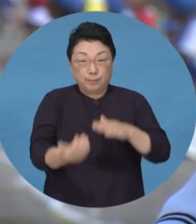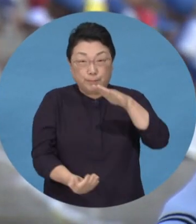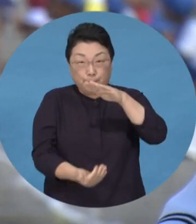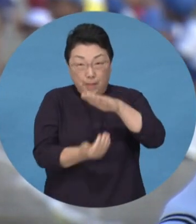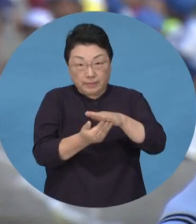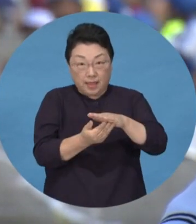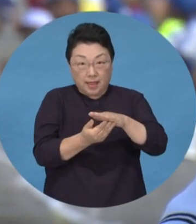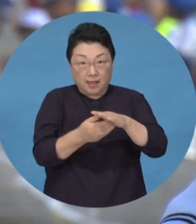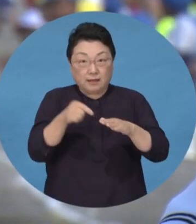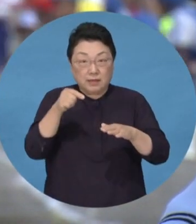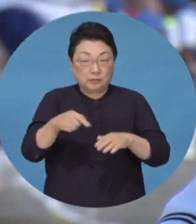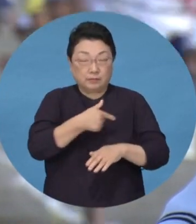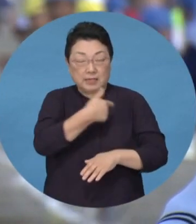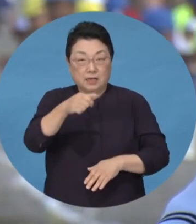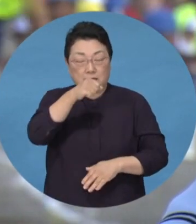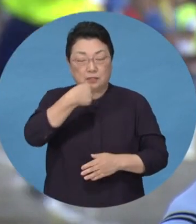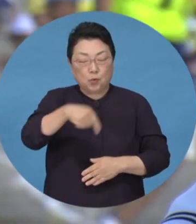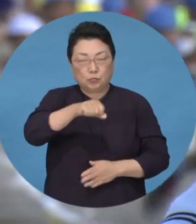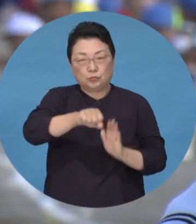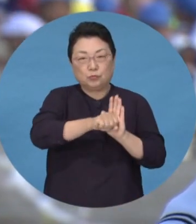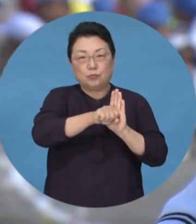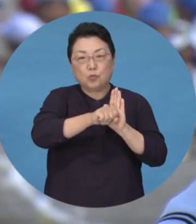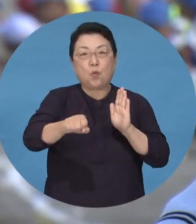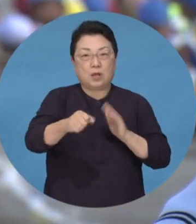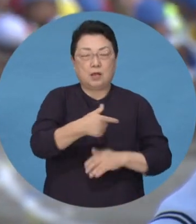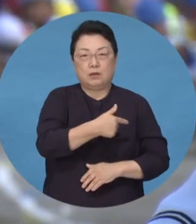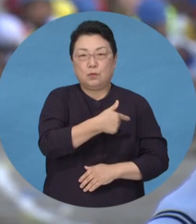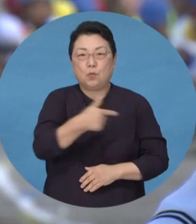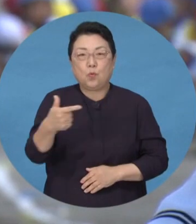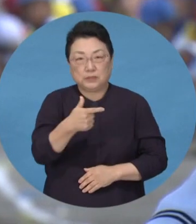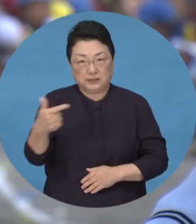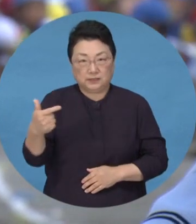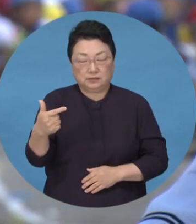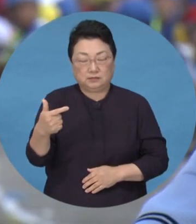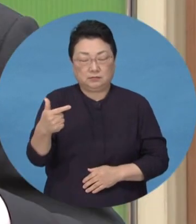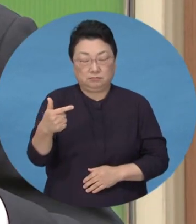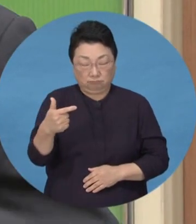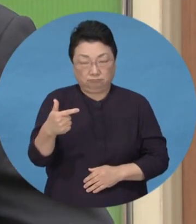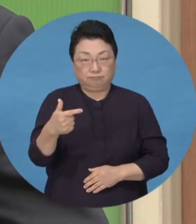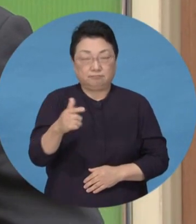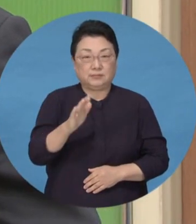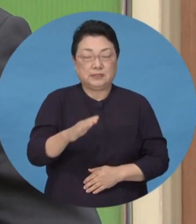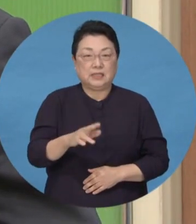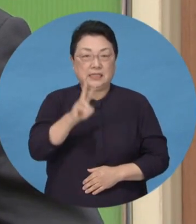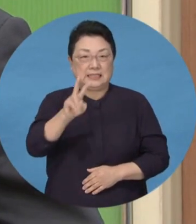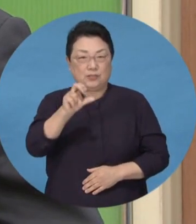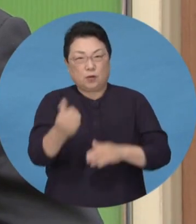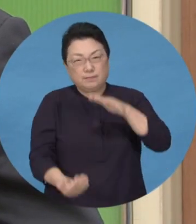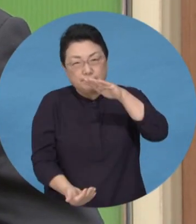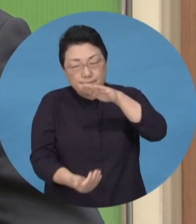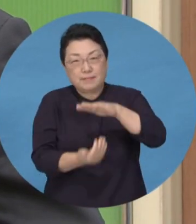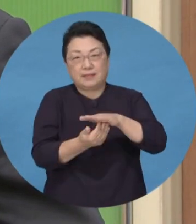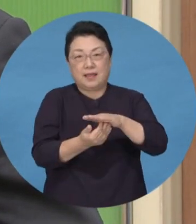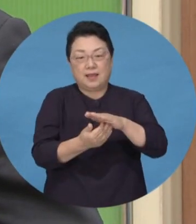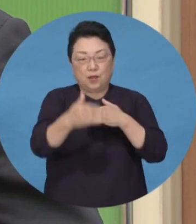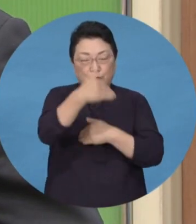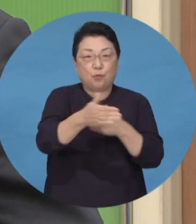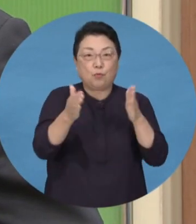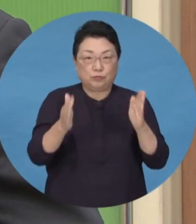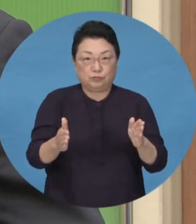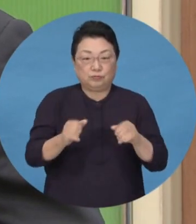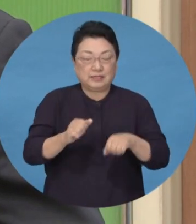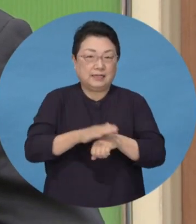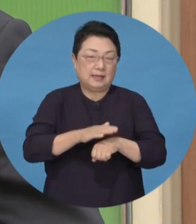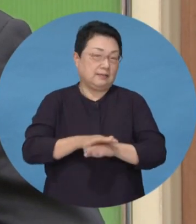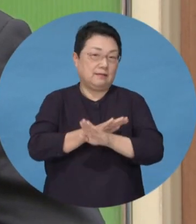割るあたりから急激に効果が出てくるということですので思い切って25人を導入しようじゃ